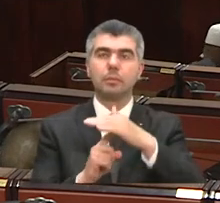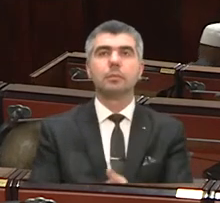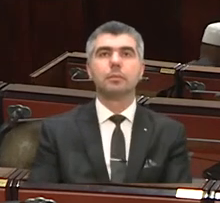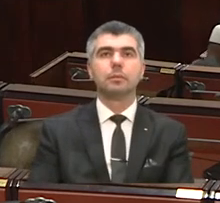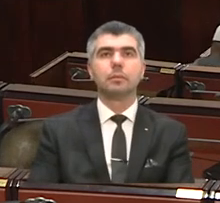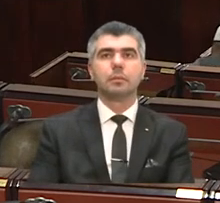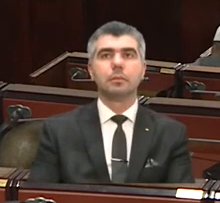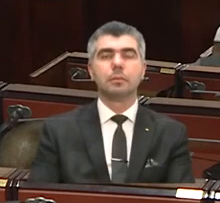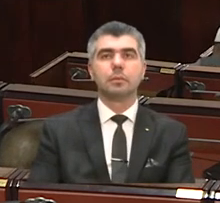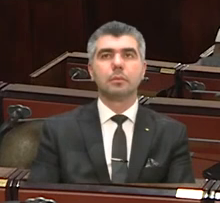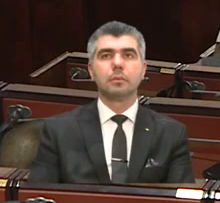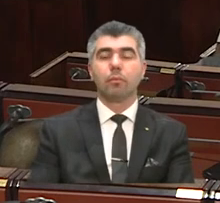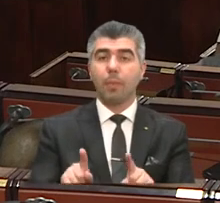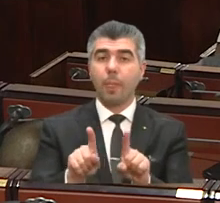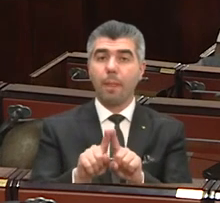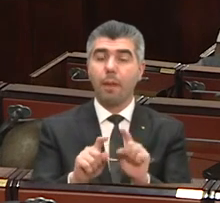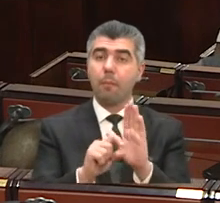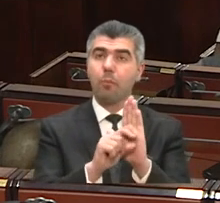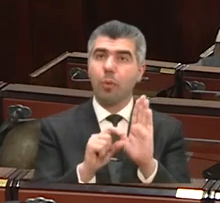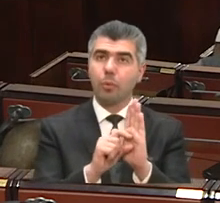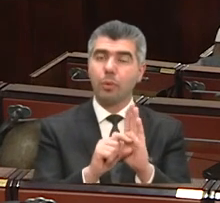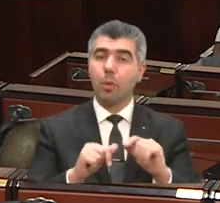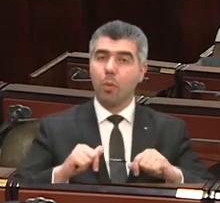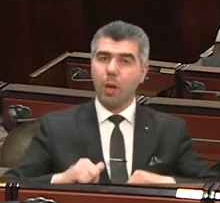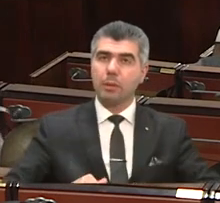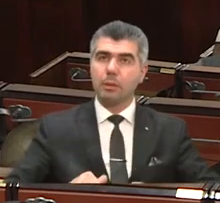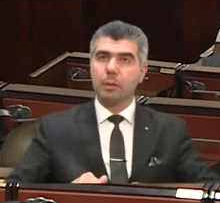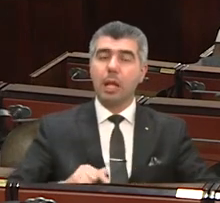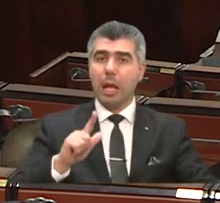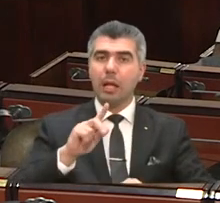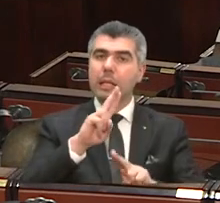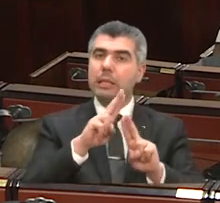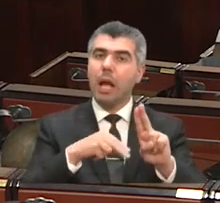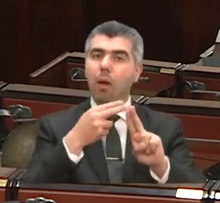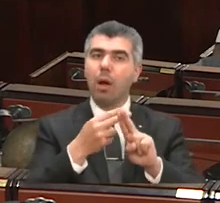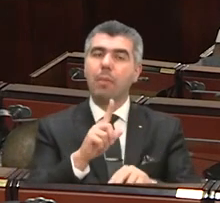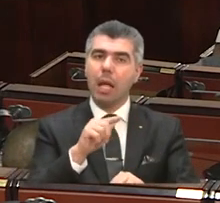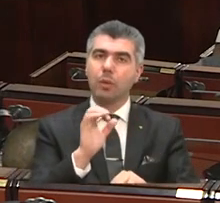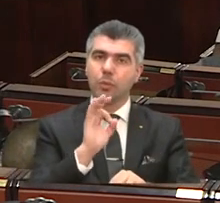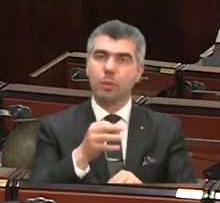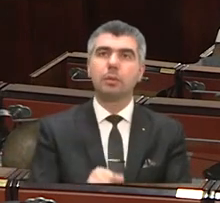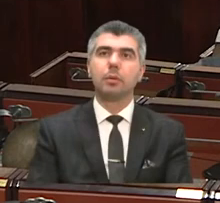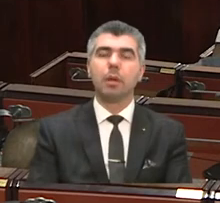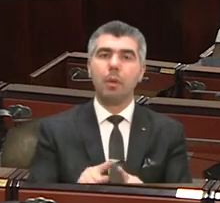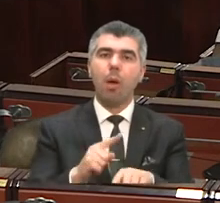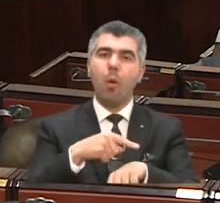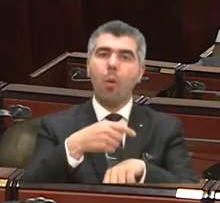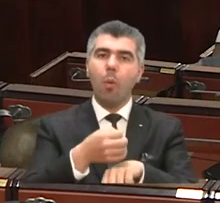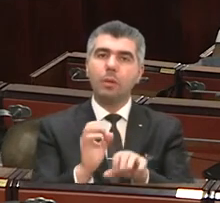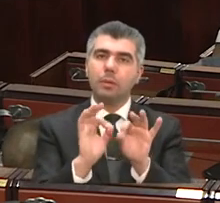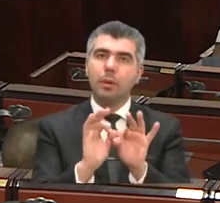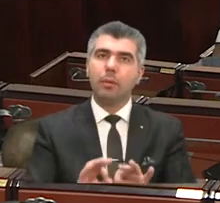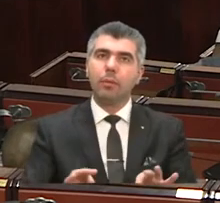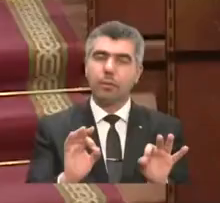انا اعتقد بان هذا موضوع السيده الوزيره عندها فيها عندها فيه جواب، ماشي ما عندهاش، غير وقت ما كفاهاش،